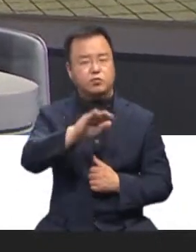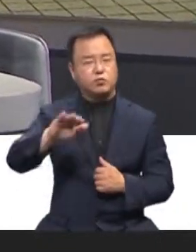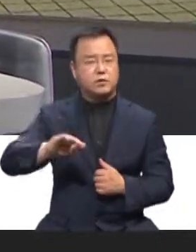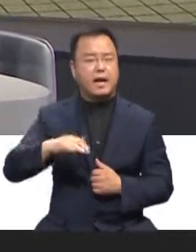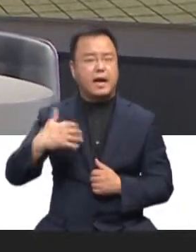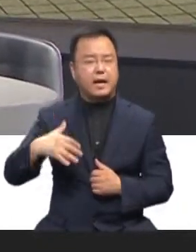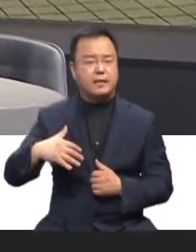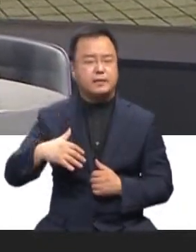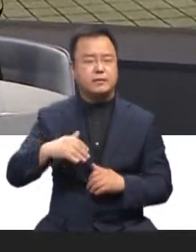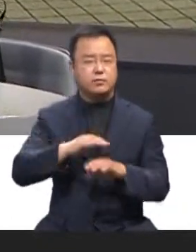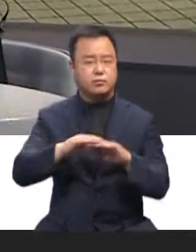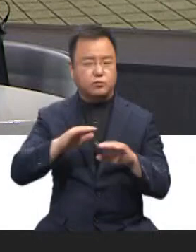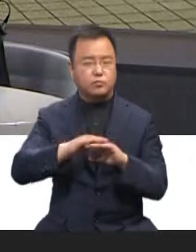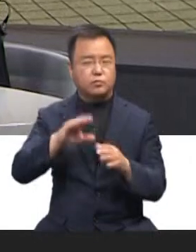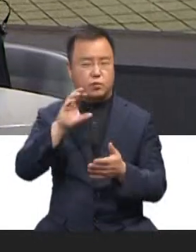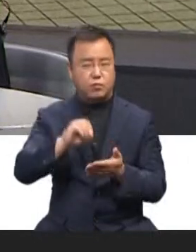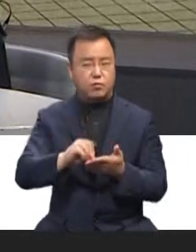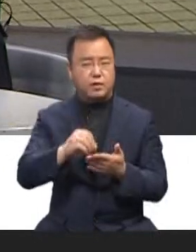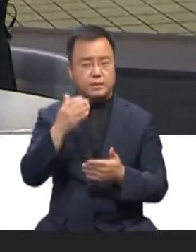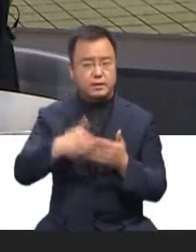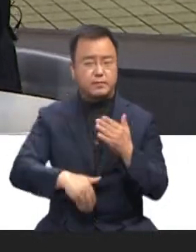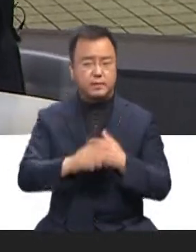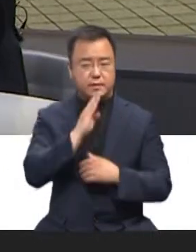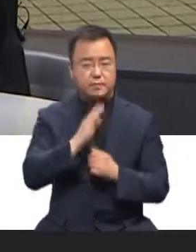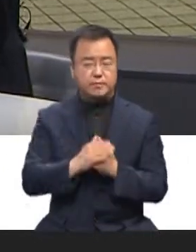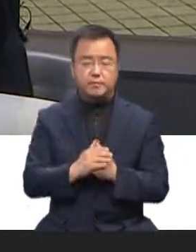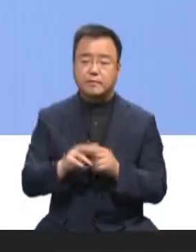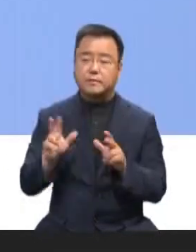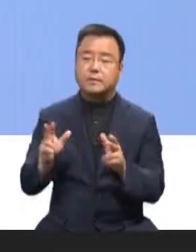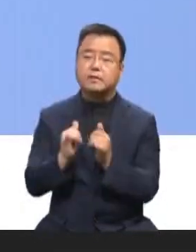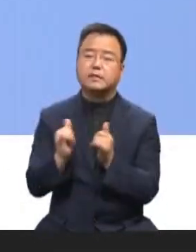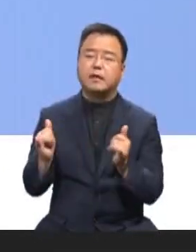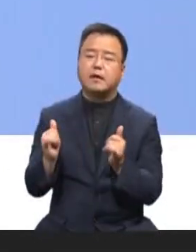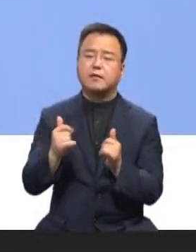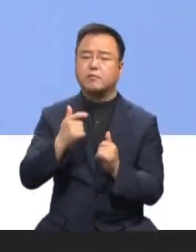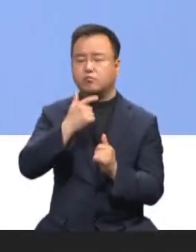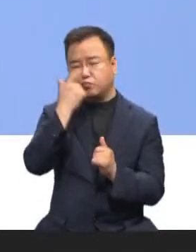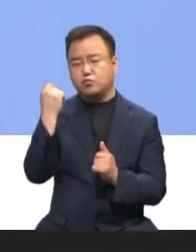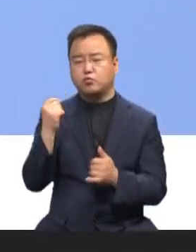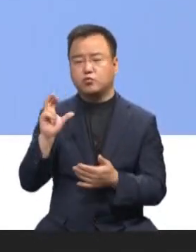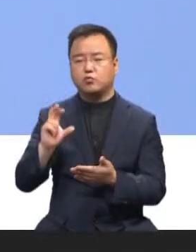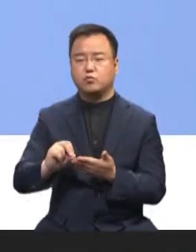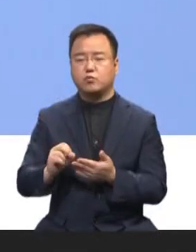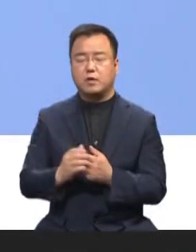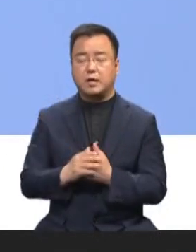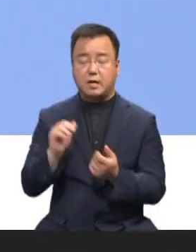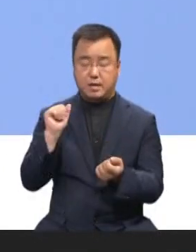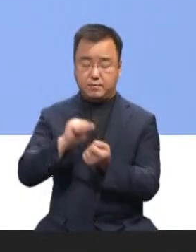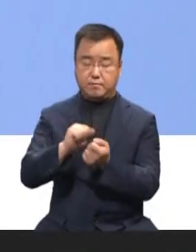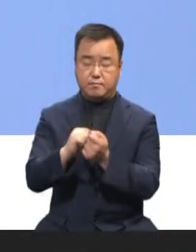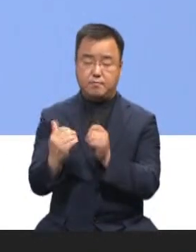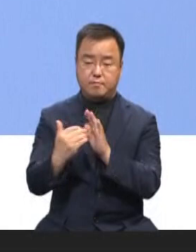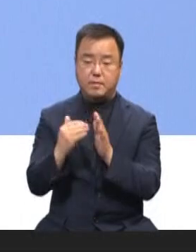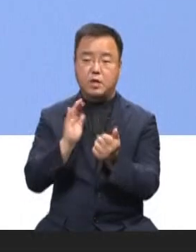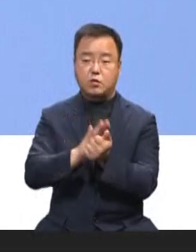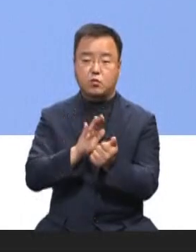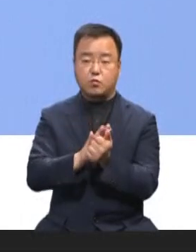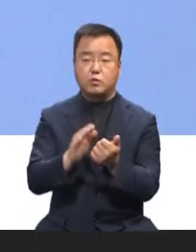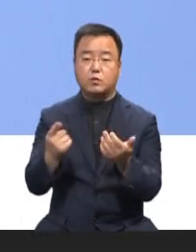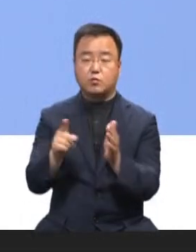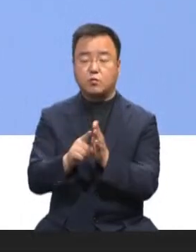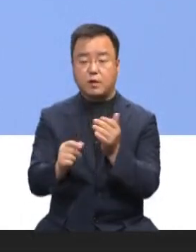해결해야 할 과제들이 많이 남아 있죠 일단 인력 문제 입니다 이 정부가 학교 방역을 도와주라고 그보 조련